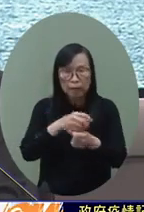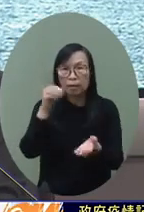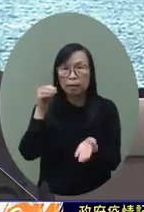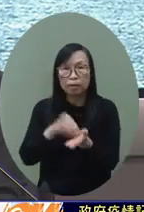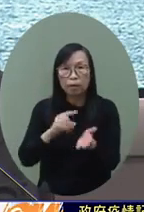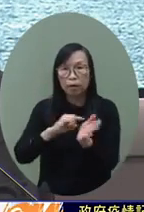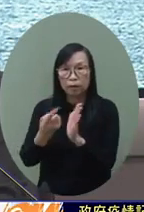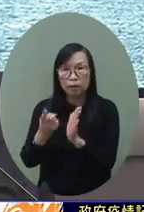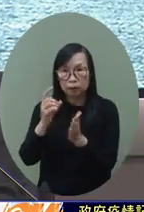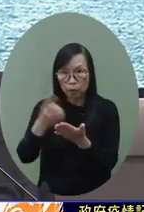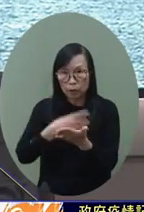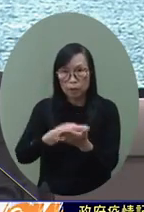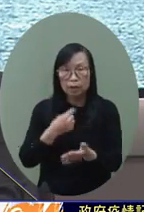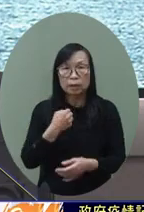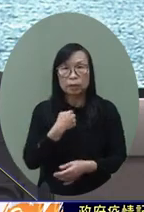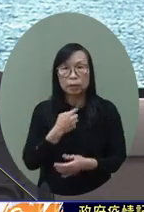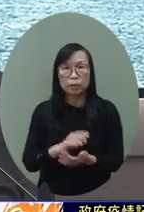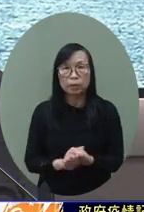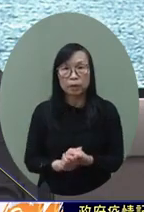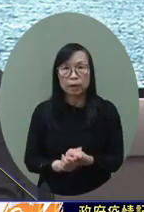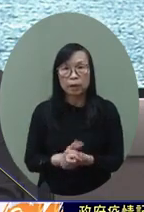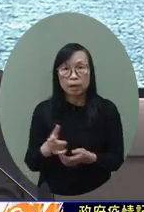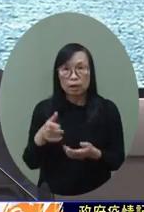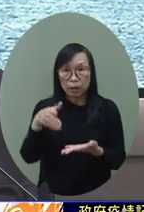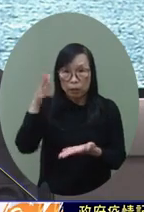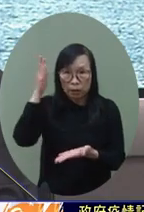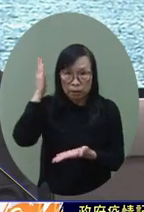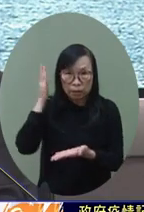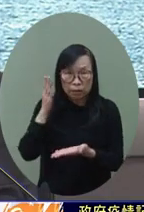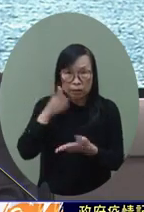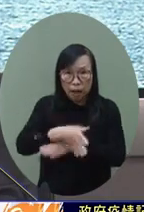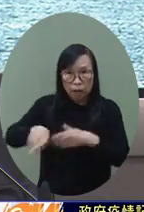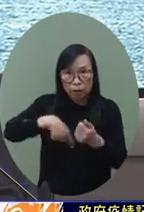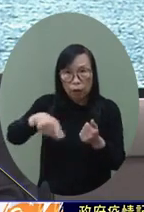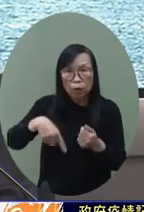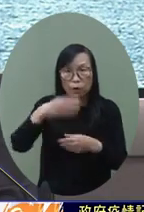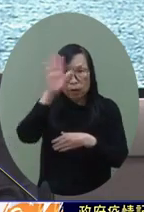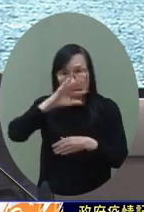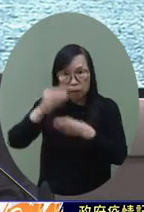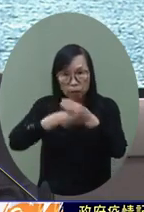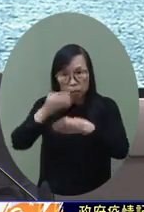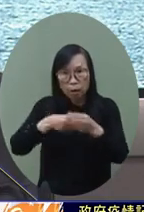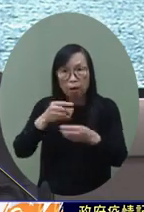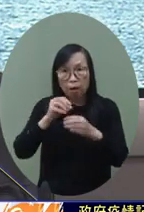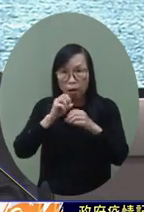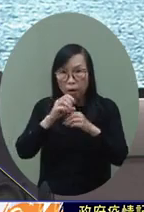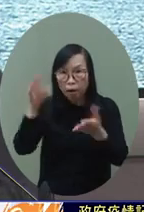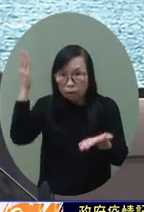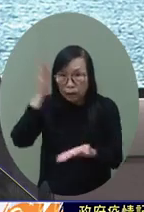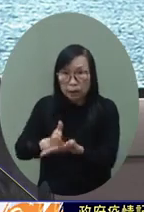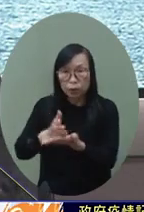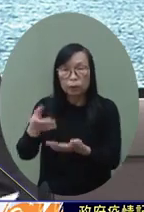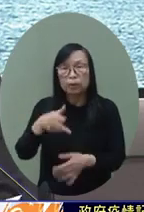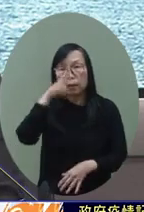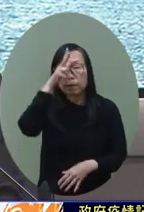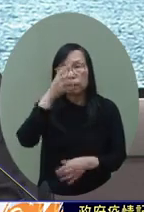的防疫措施。咁為咗截斷社區上面嘅隱形傳播鏈，政府已